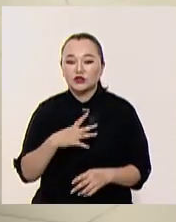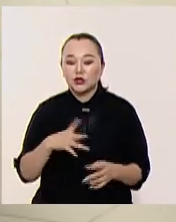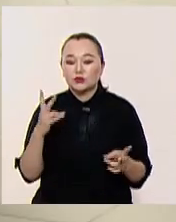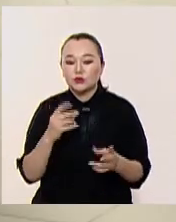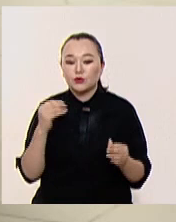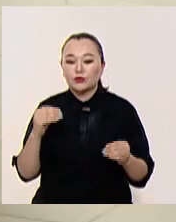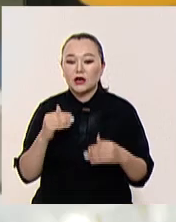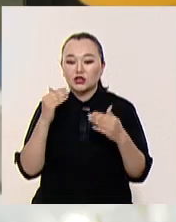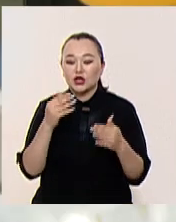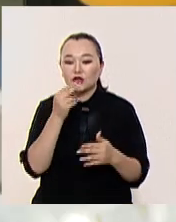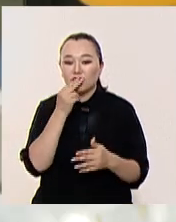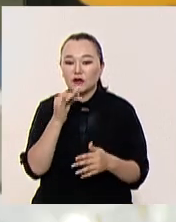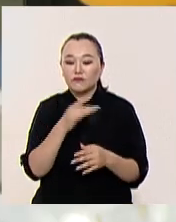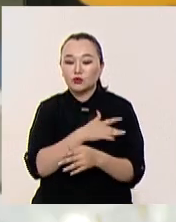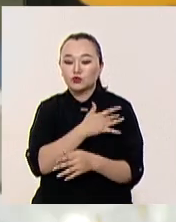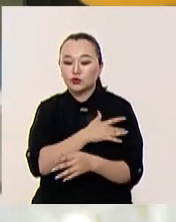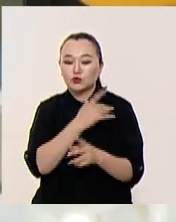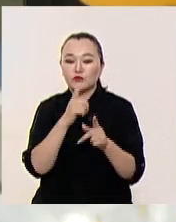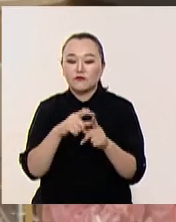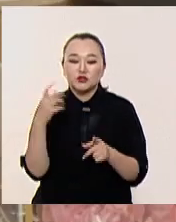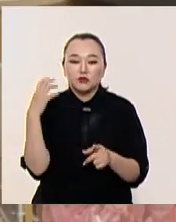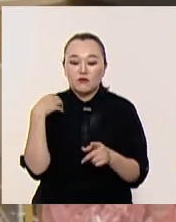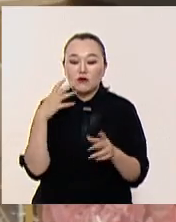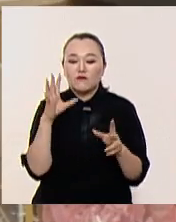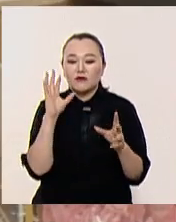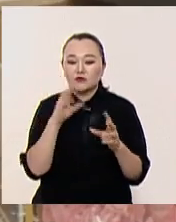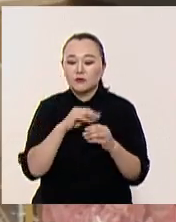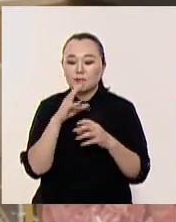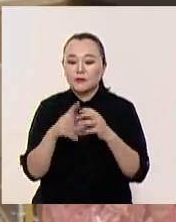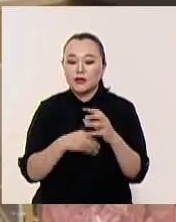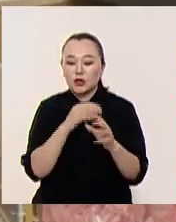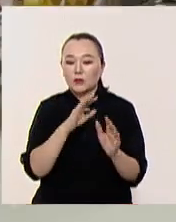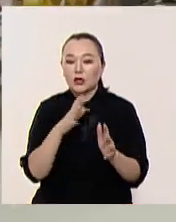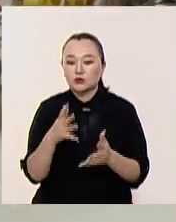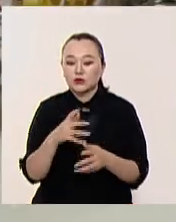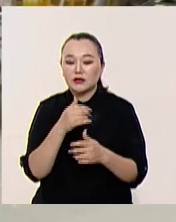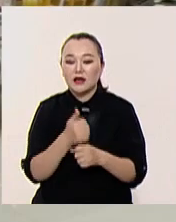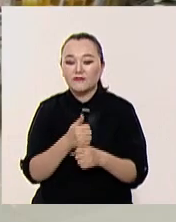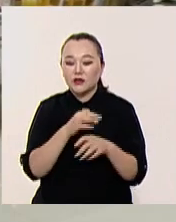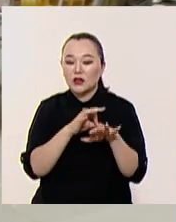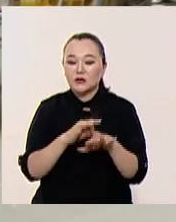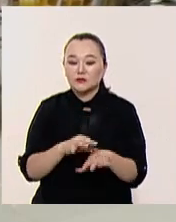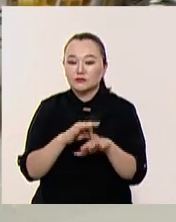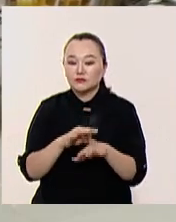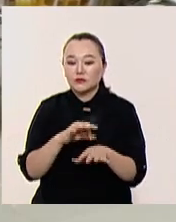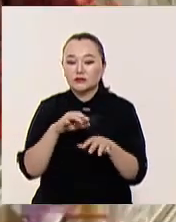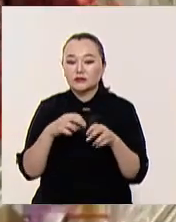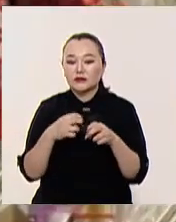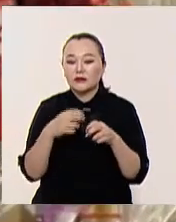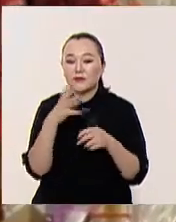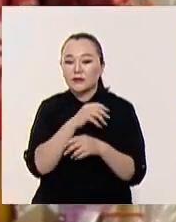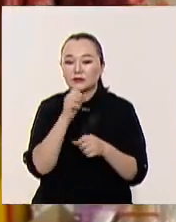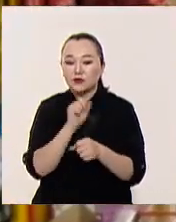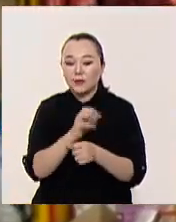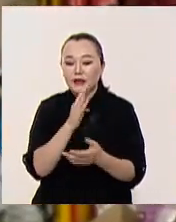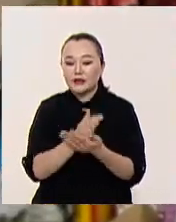Удорожание товаров и услуг, по словам чиновников, происходит во всем мире. Главная причина – прерванные логистические цепочки. Повышение